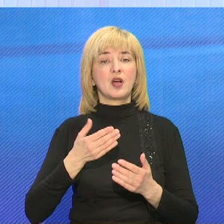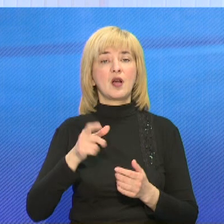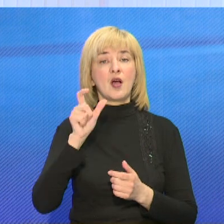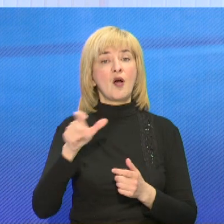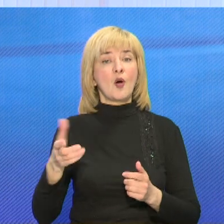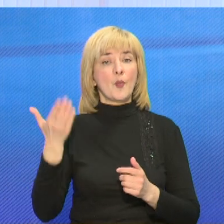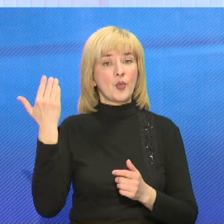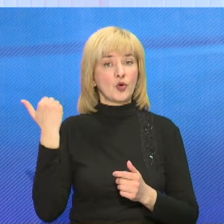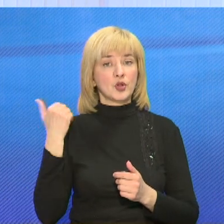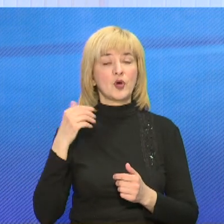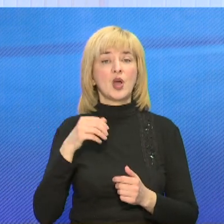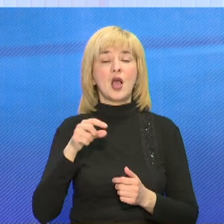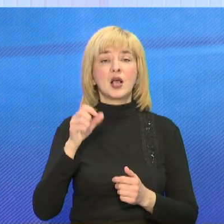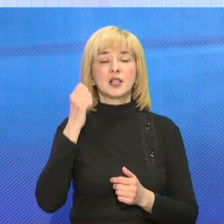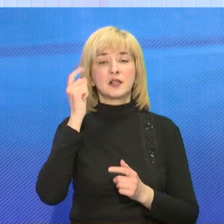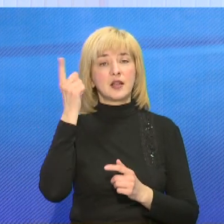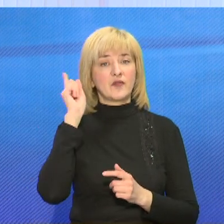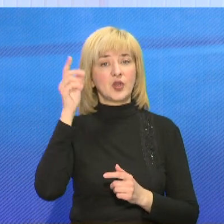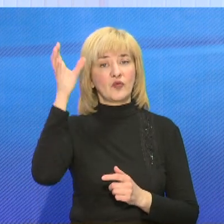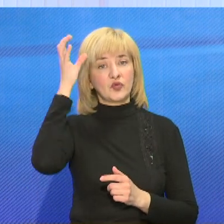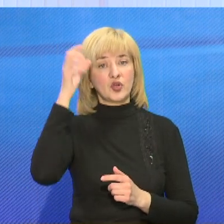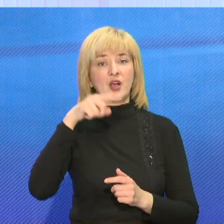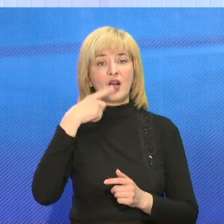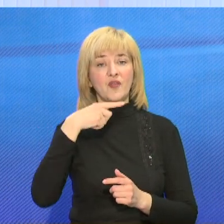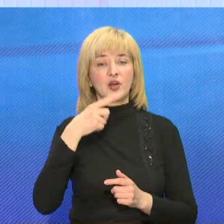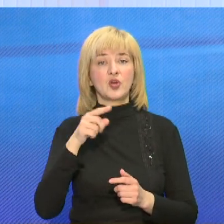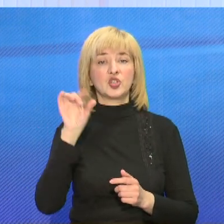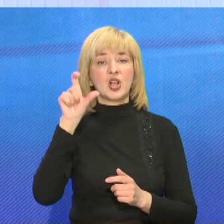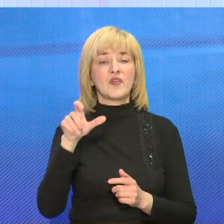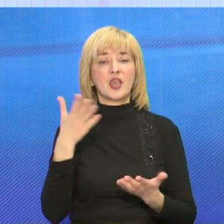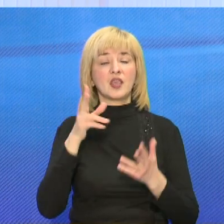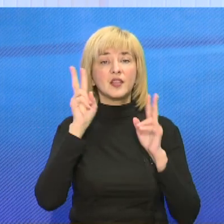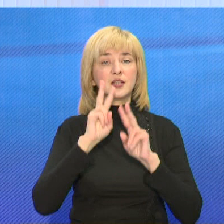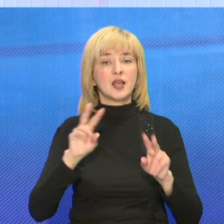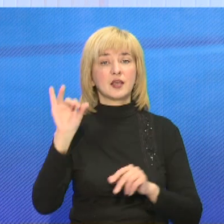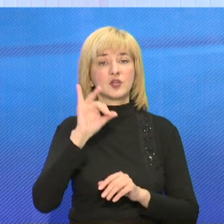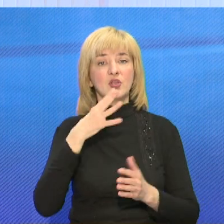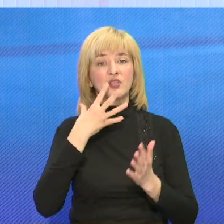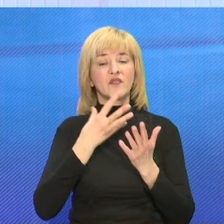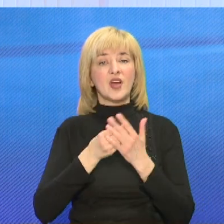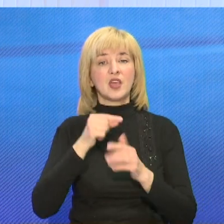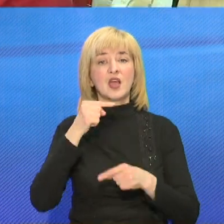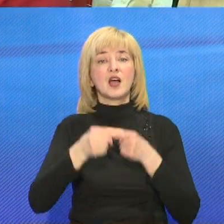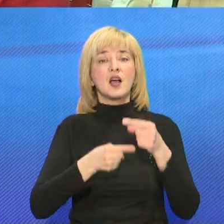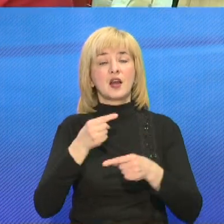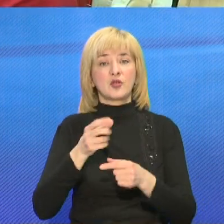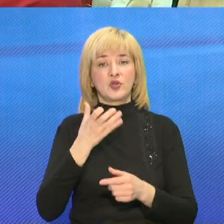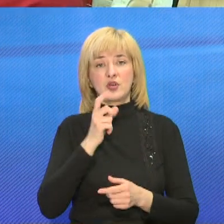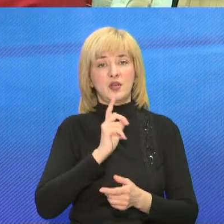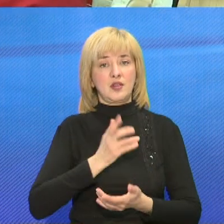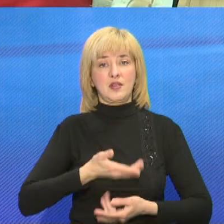старожитный ученый Платон говорил, что человек, который не ведает истории своих коренев, еще не народился.